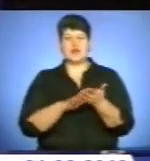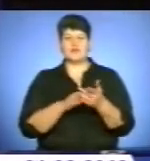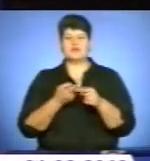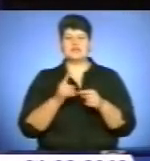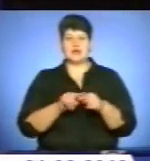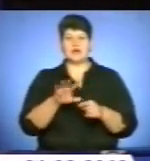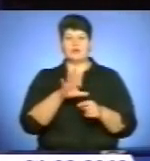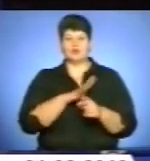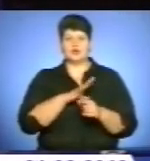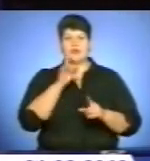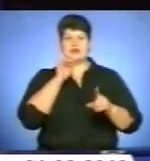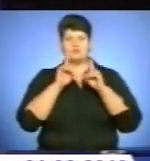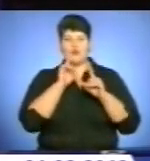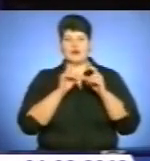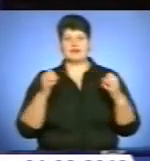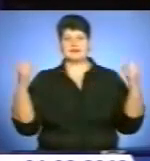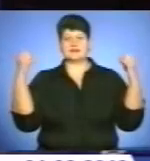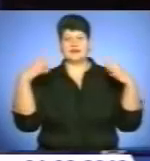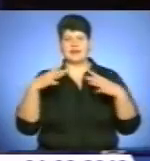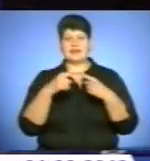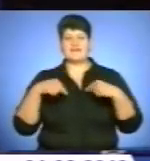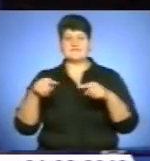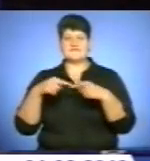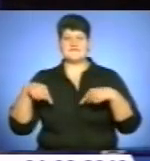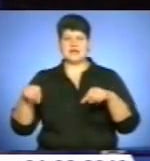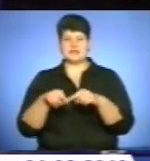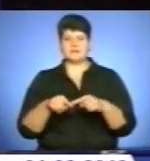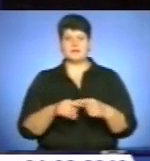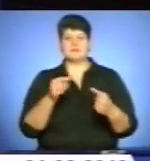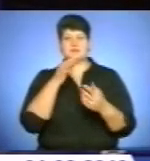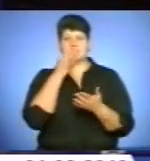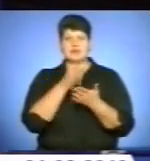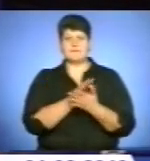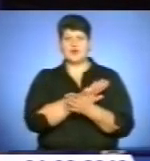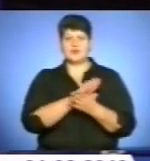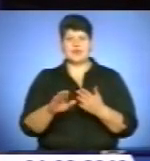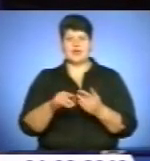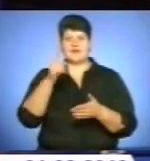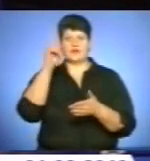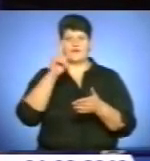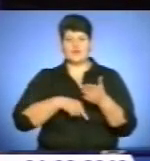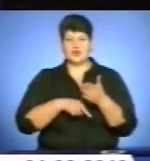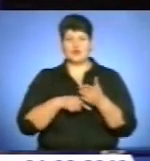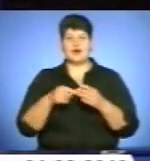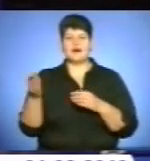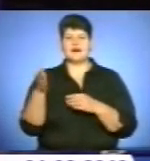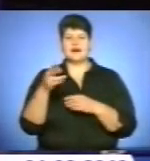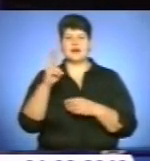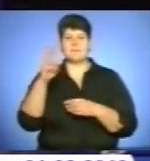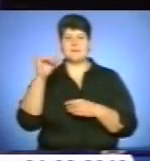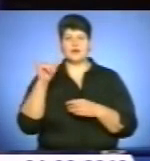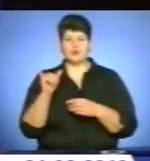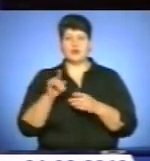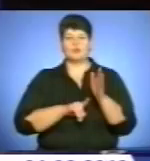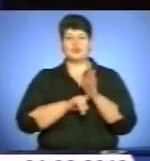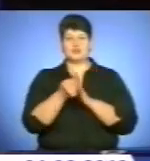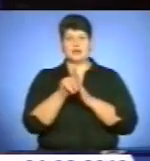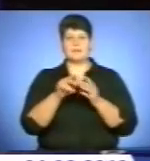фракції скликали. Нардепи вирішили висловити недовіру спікеру Володимиру Рибаку та розпочати процедуру його відкликання з